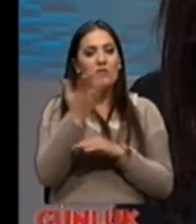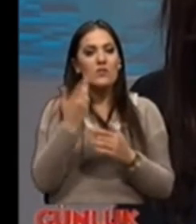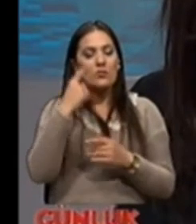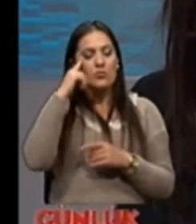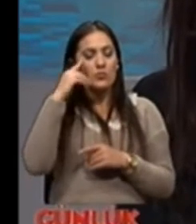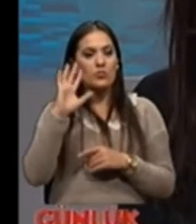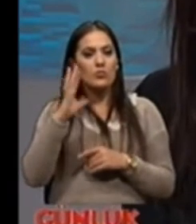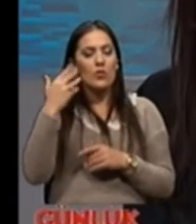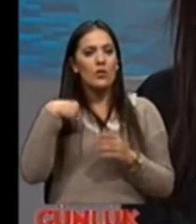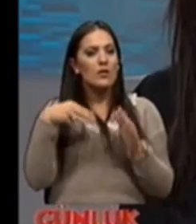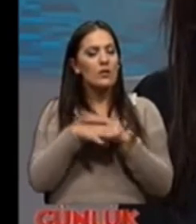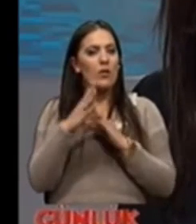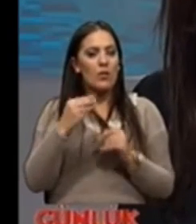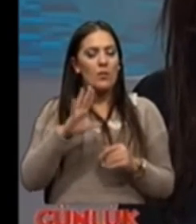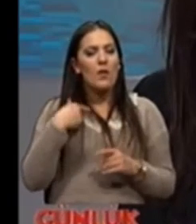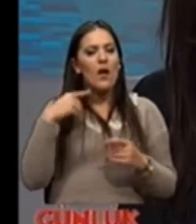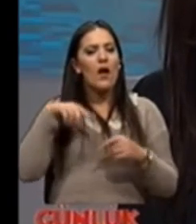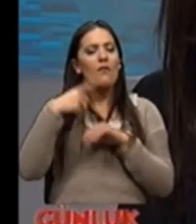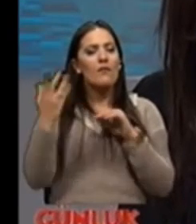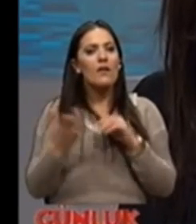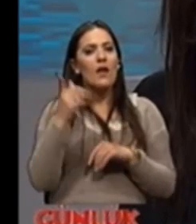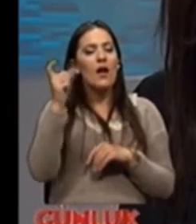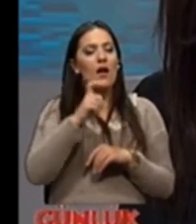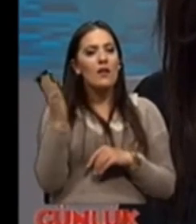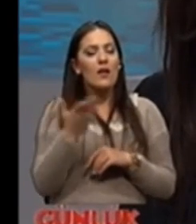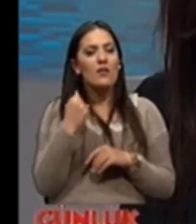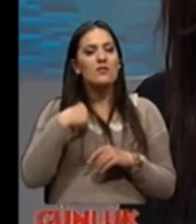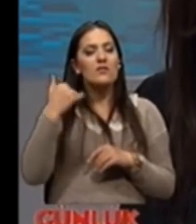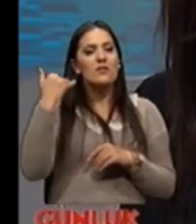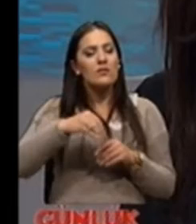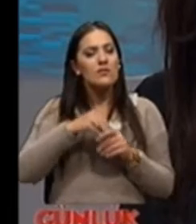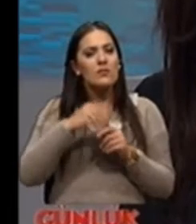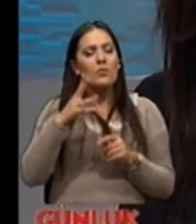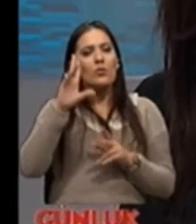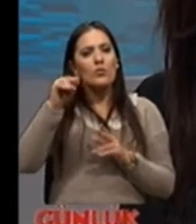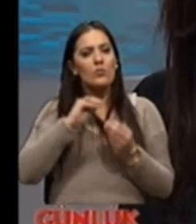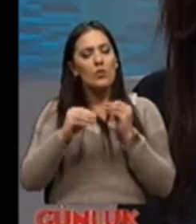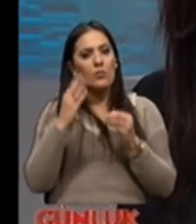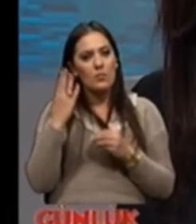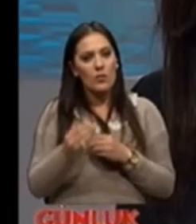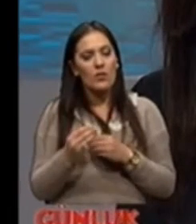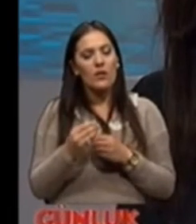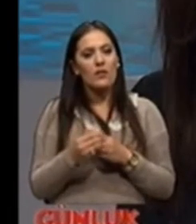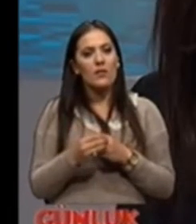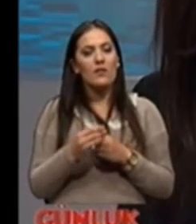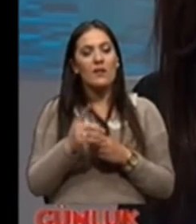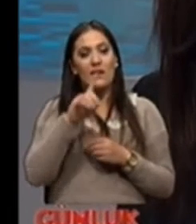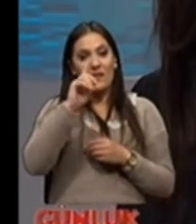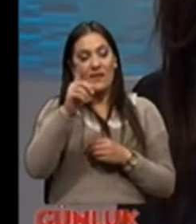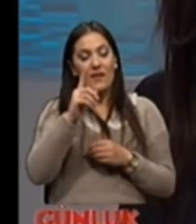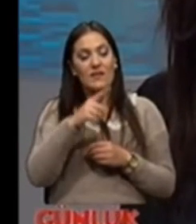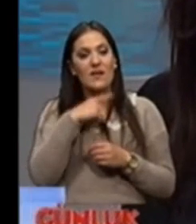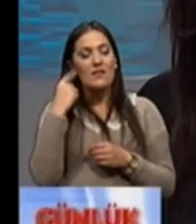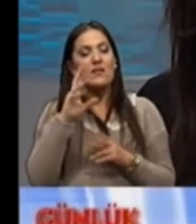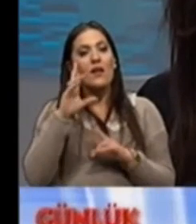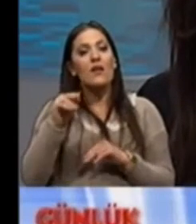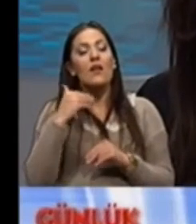Belki haftalarca aylarca altını ıslatan, uyku problemi olan, yalnız asla kalamayan,